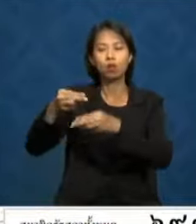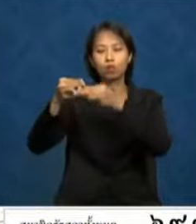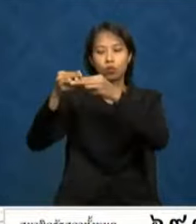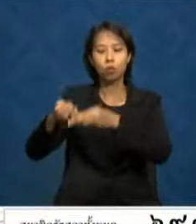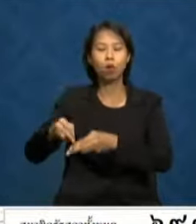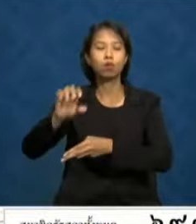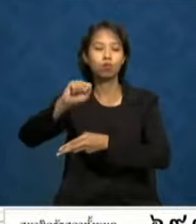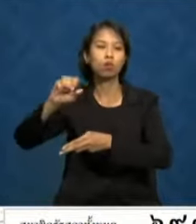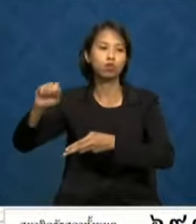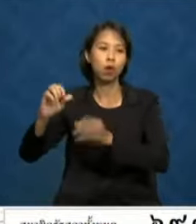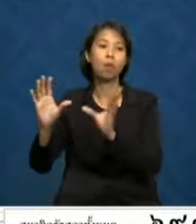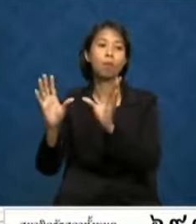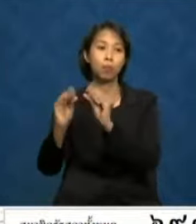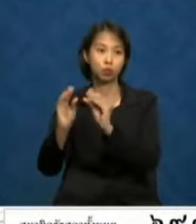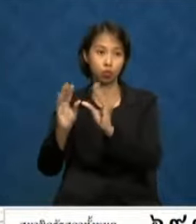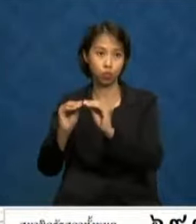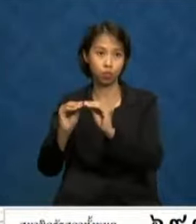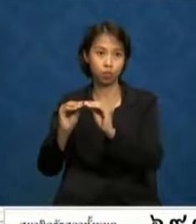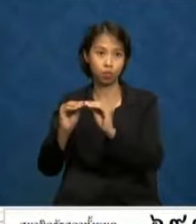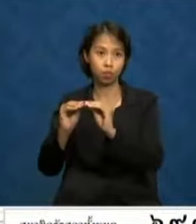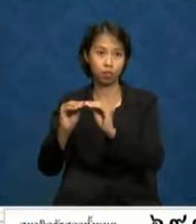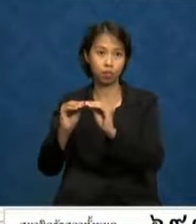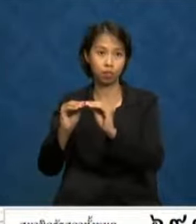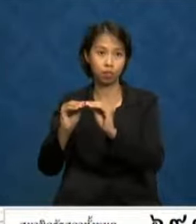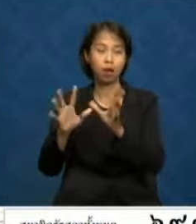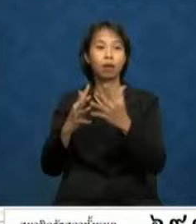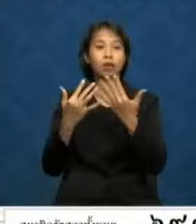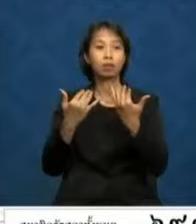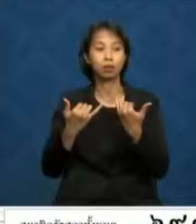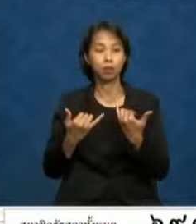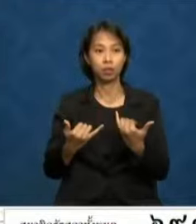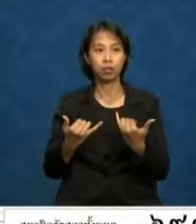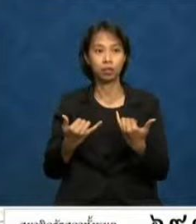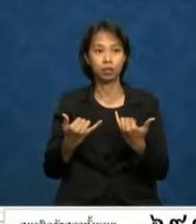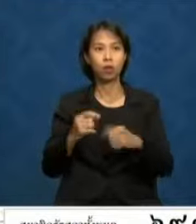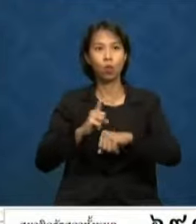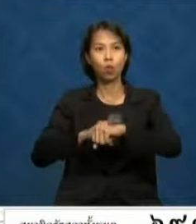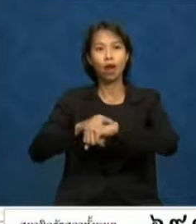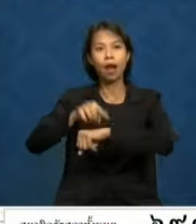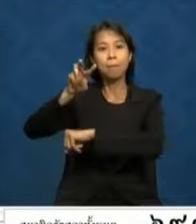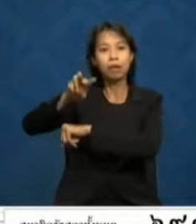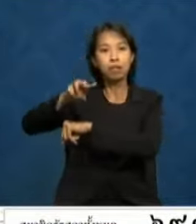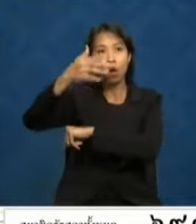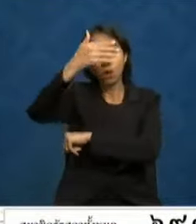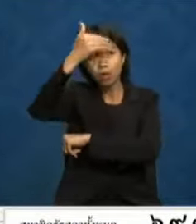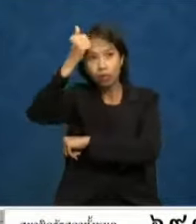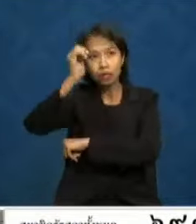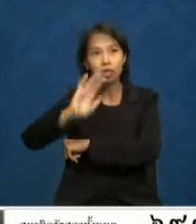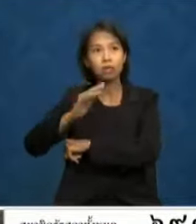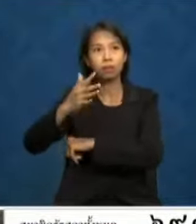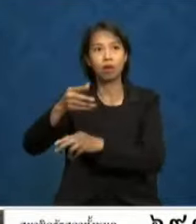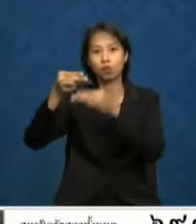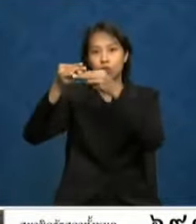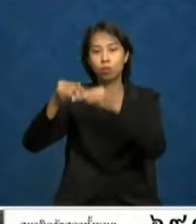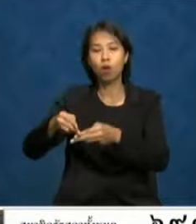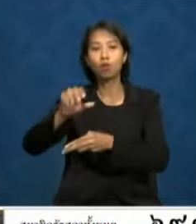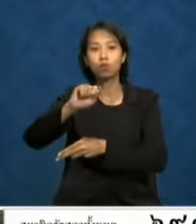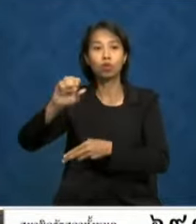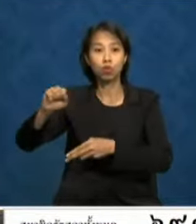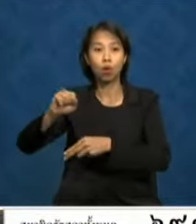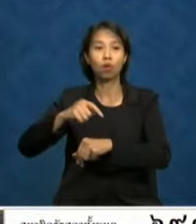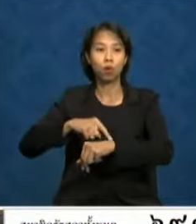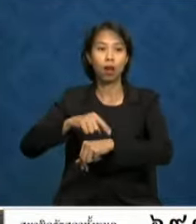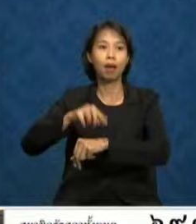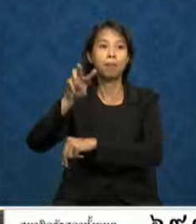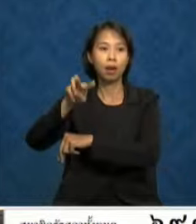ษฎรในช่วงนี้นะครับตอนเย็นตอนบ่ายสองอย่าลืมครับสำหรับส.ส.บ่ายสองโม